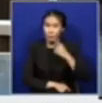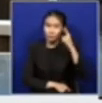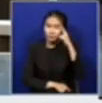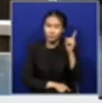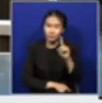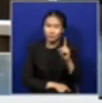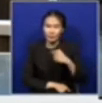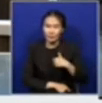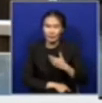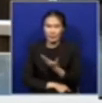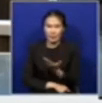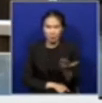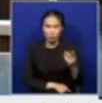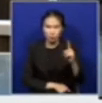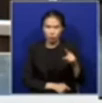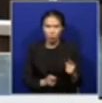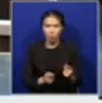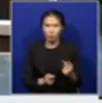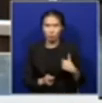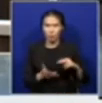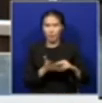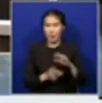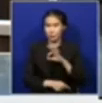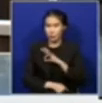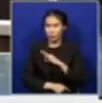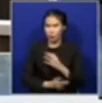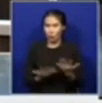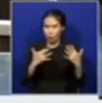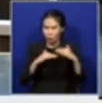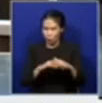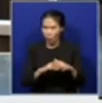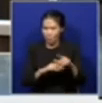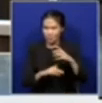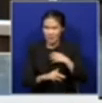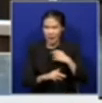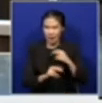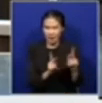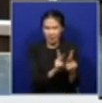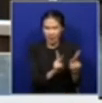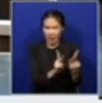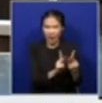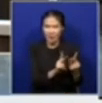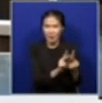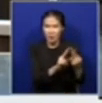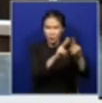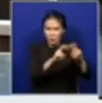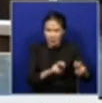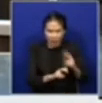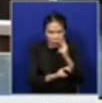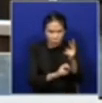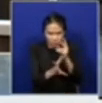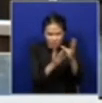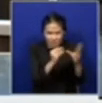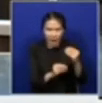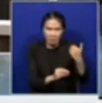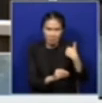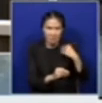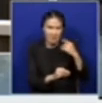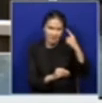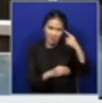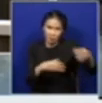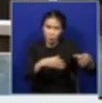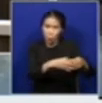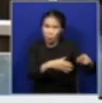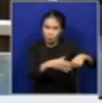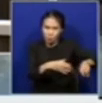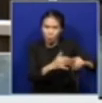ราควรร่วมกันศึกษาและผมเชื่อว่าการศึกษาจากกรรมการชุดนี้คง